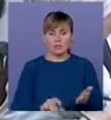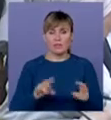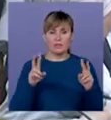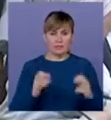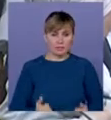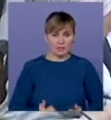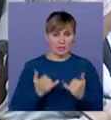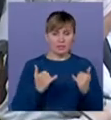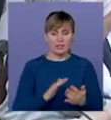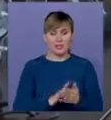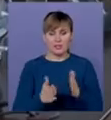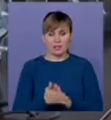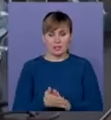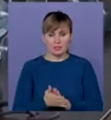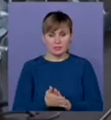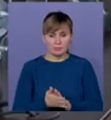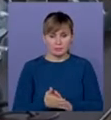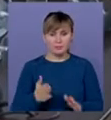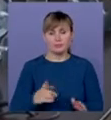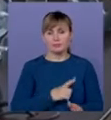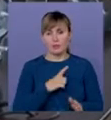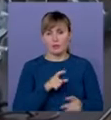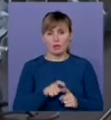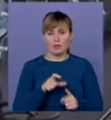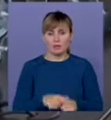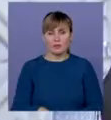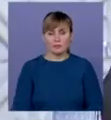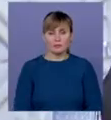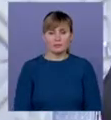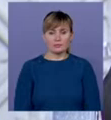признания состоявшихся мастеров слова